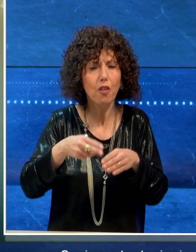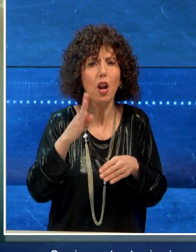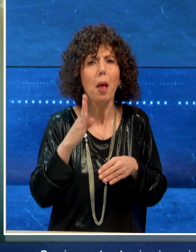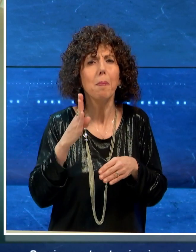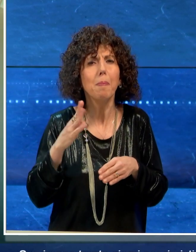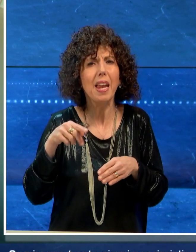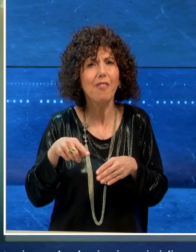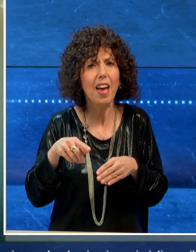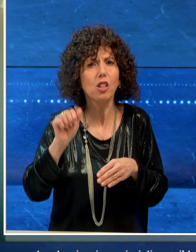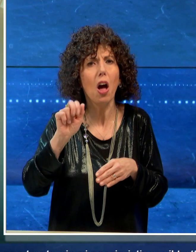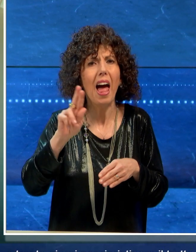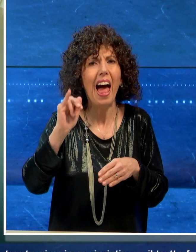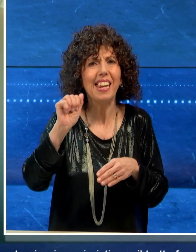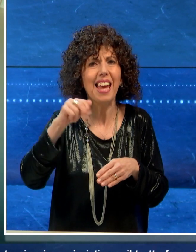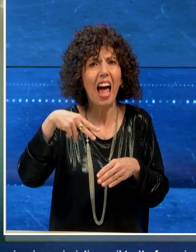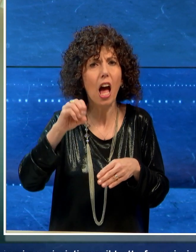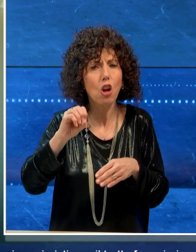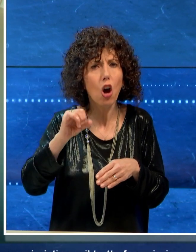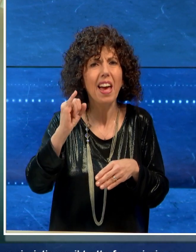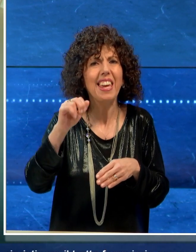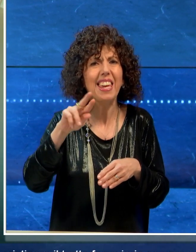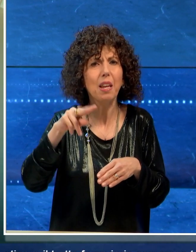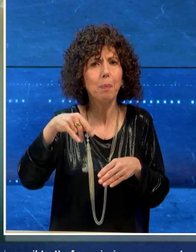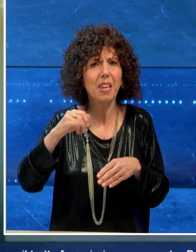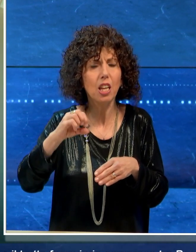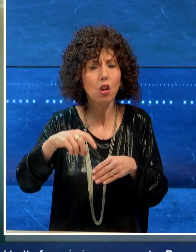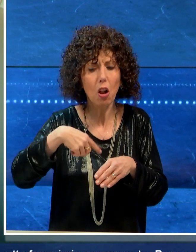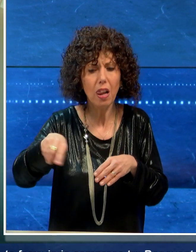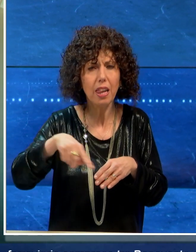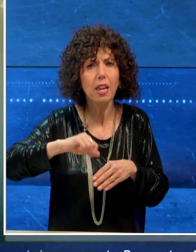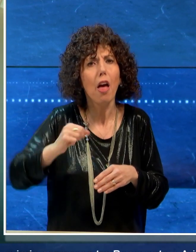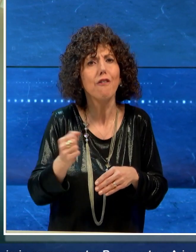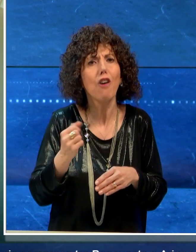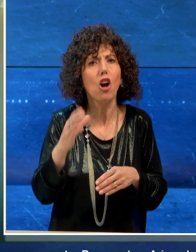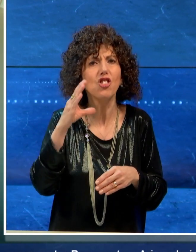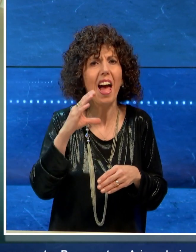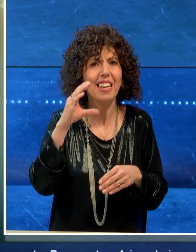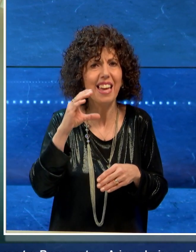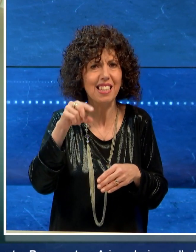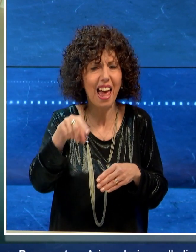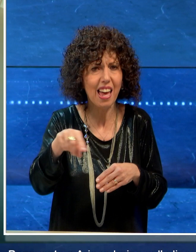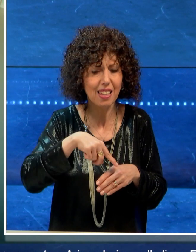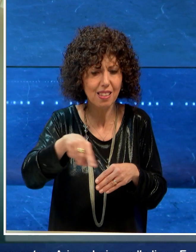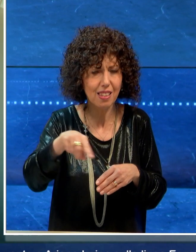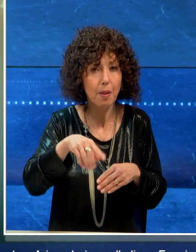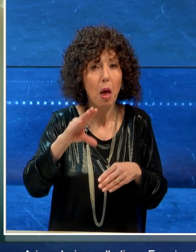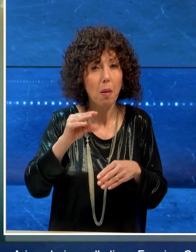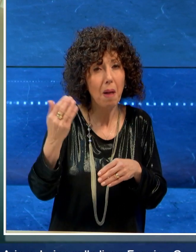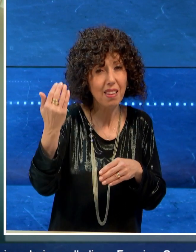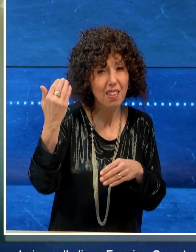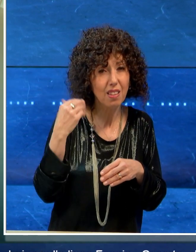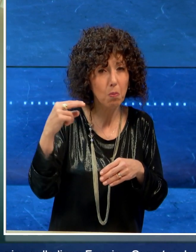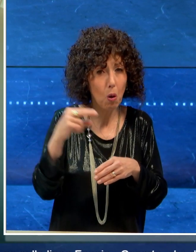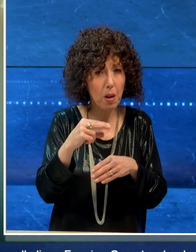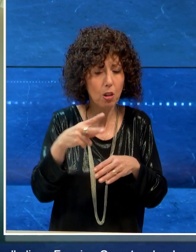e Ariano Irpino sulla linea Foggia Caserta che da martedì pomeriggio